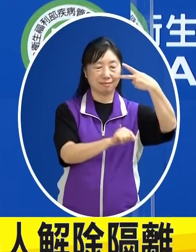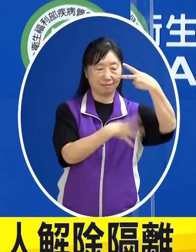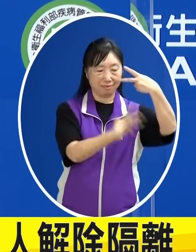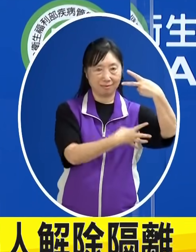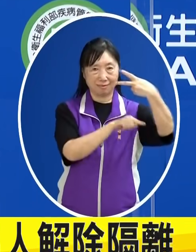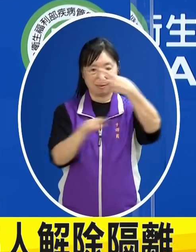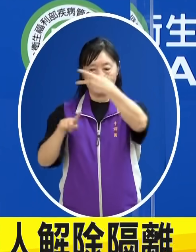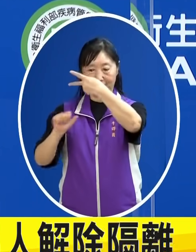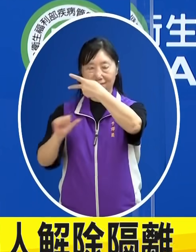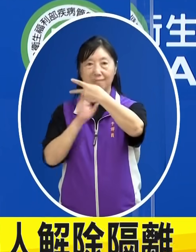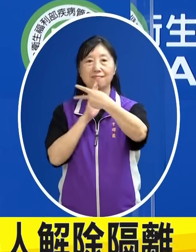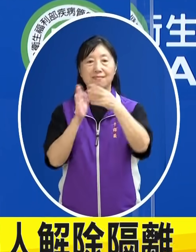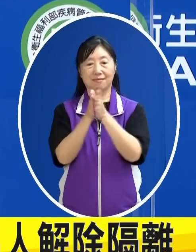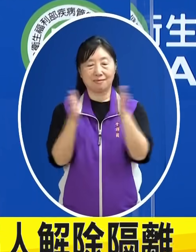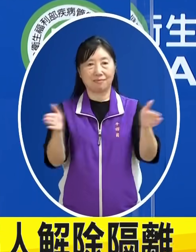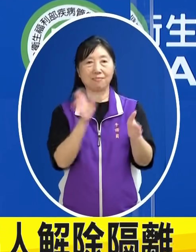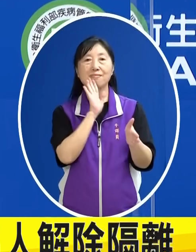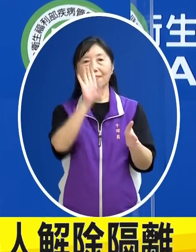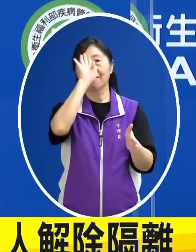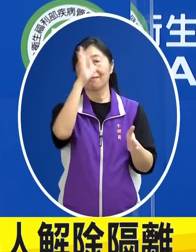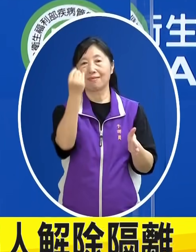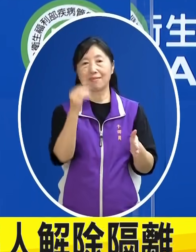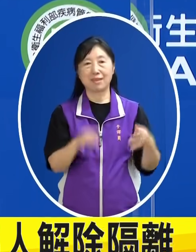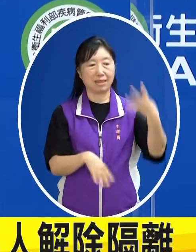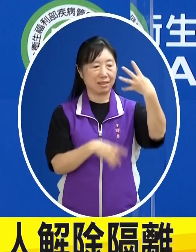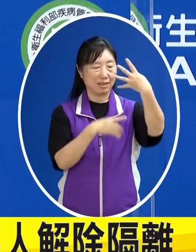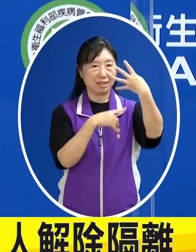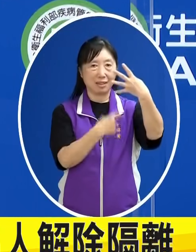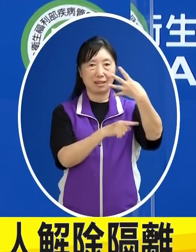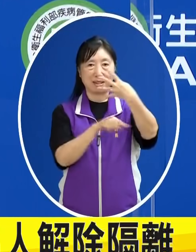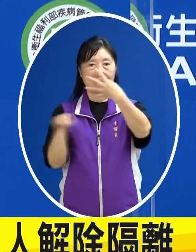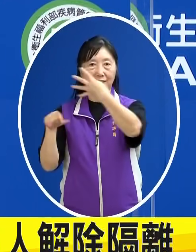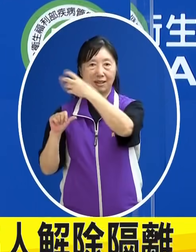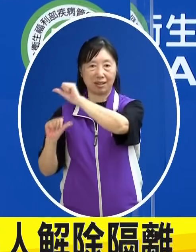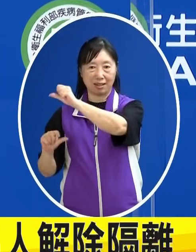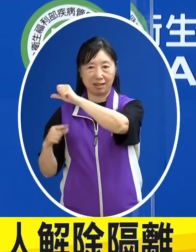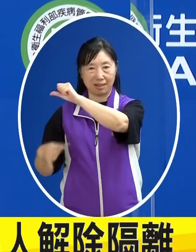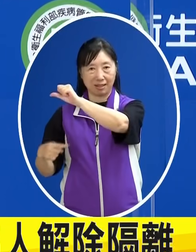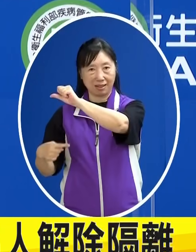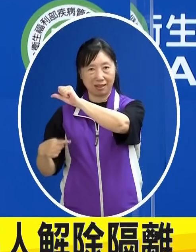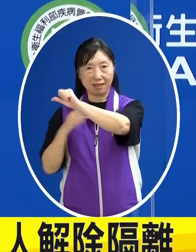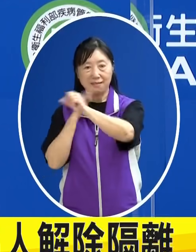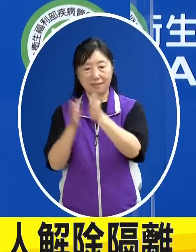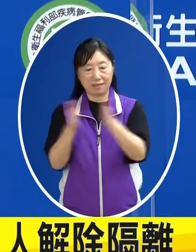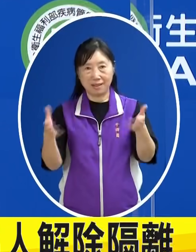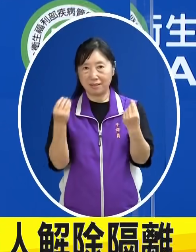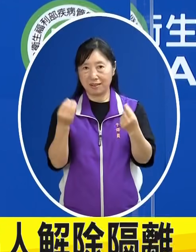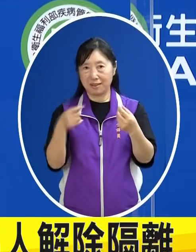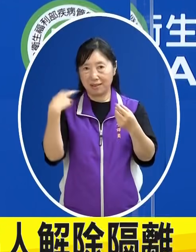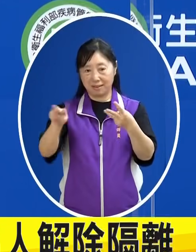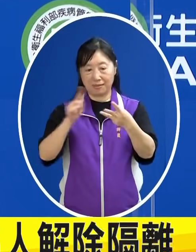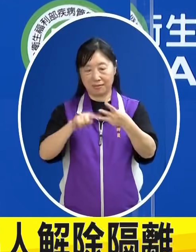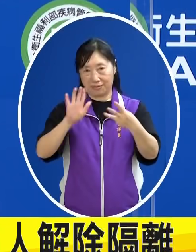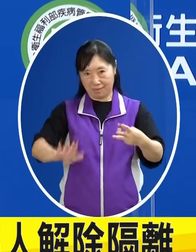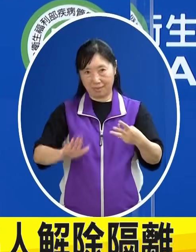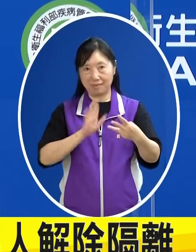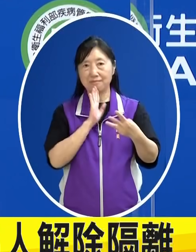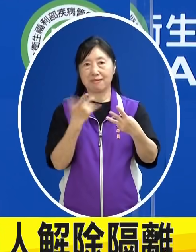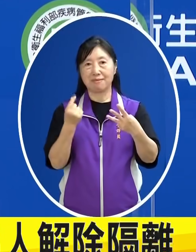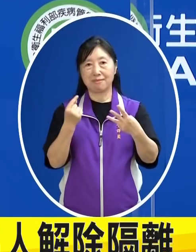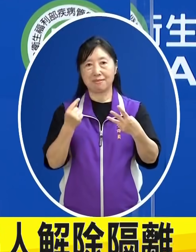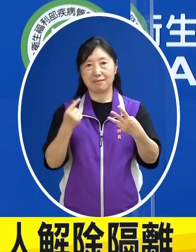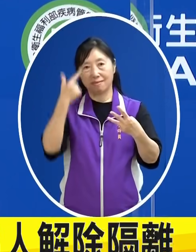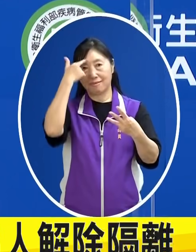到2月15号，然后4月6号到5月1号。好，那这一次又到了我们这样的一次的